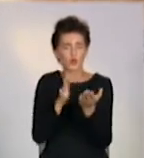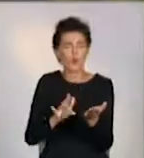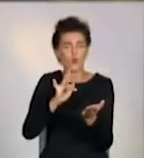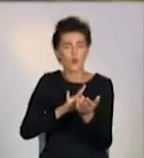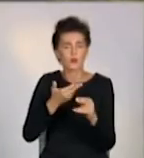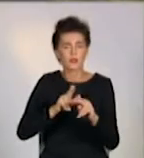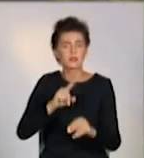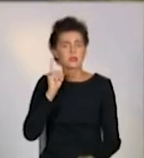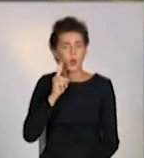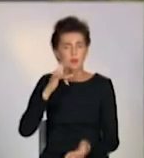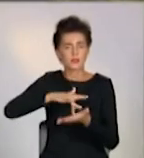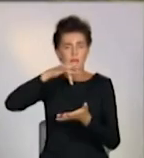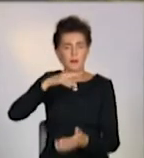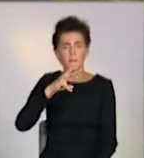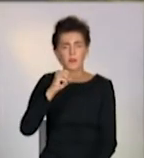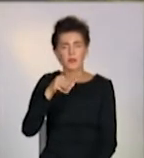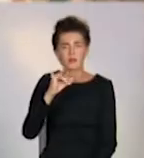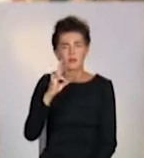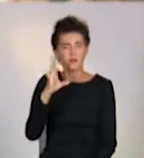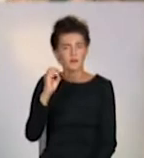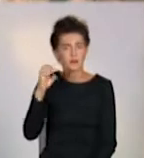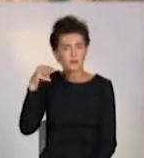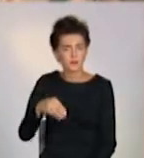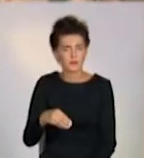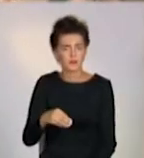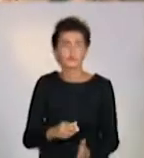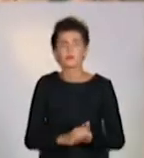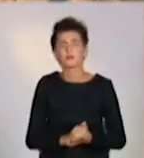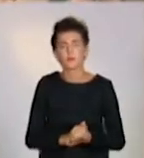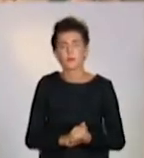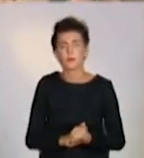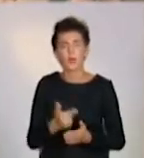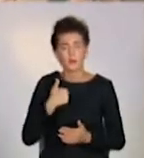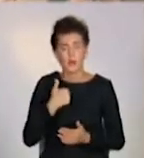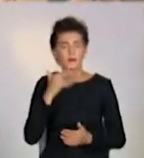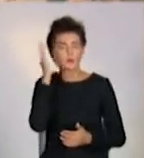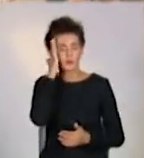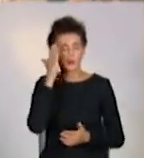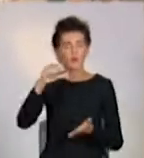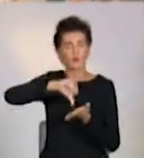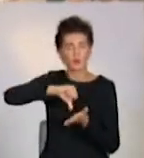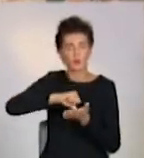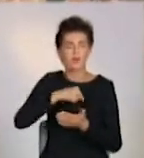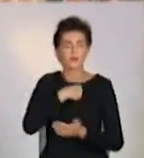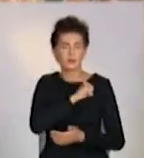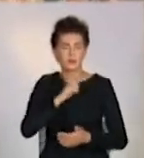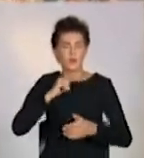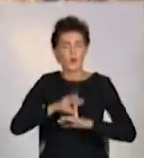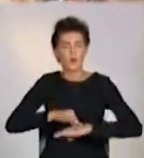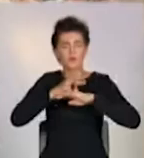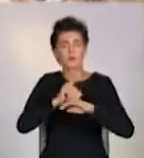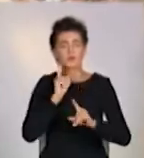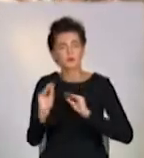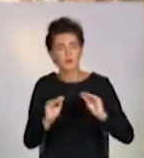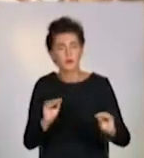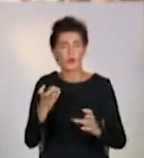«Зелений центр Метінвест». Мы очень в нем и надеялись участвовать. Мы сами так по чуть-чуть немножко ведем озеленение во дворе. А тут